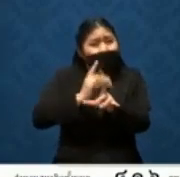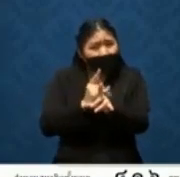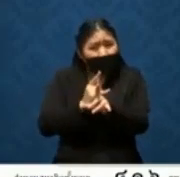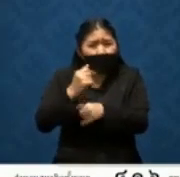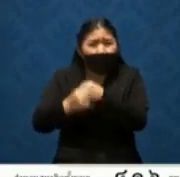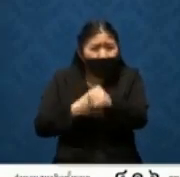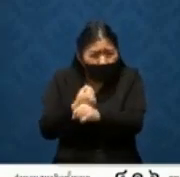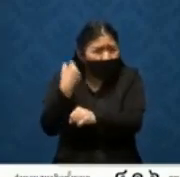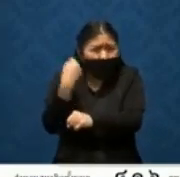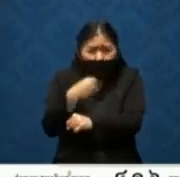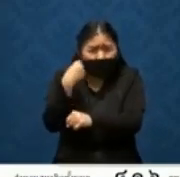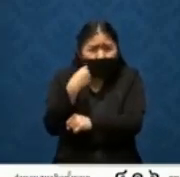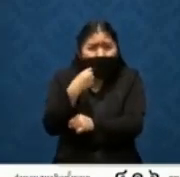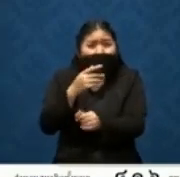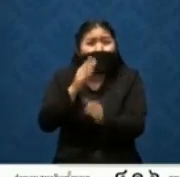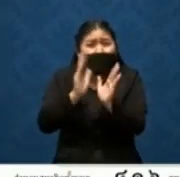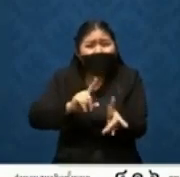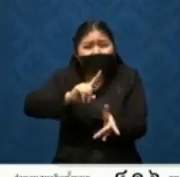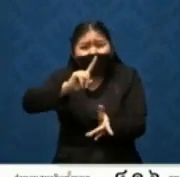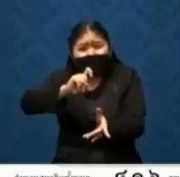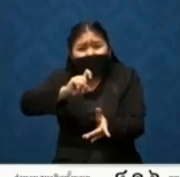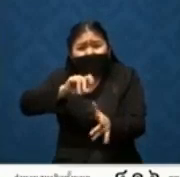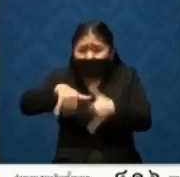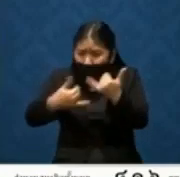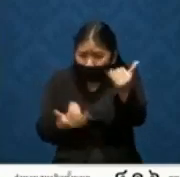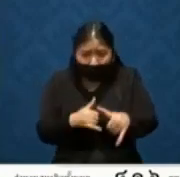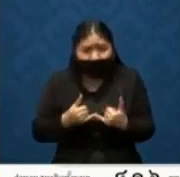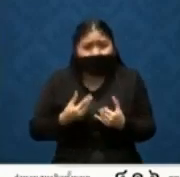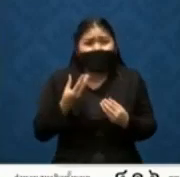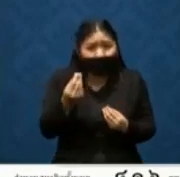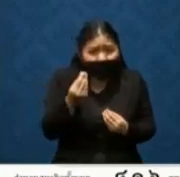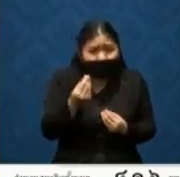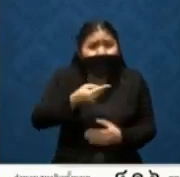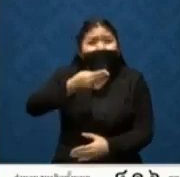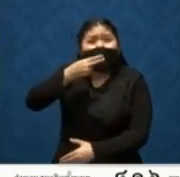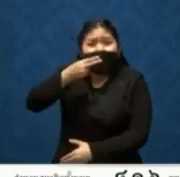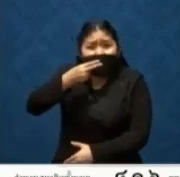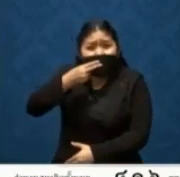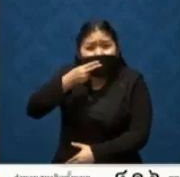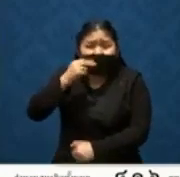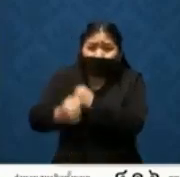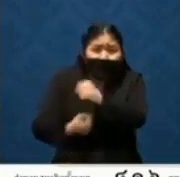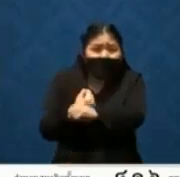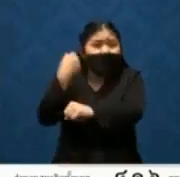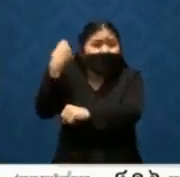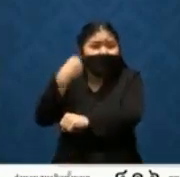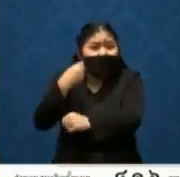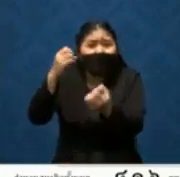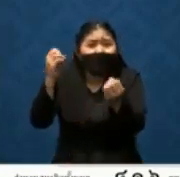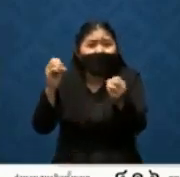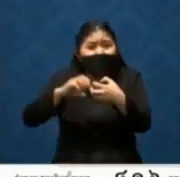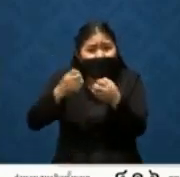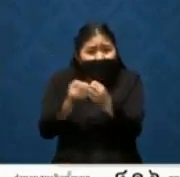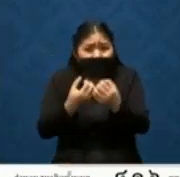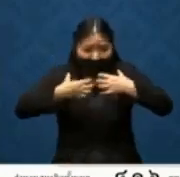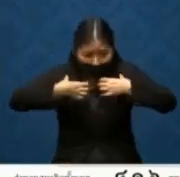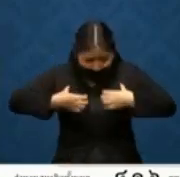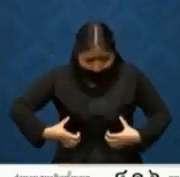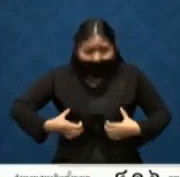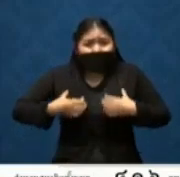ชีวิตไปเท่าไหร่ครับนะครับบุหรี่แต่ละปีที่มีปัญหาเรื่องปอดไปเท่า